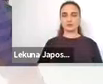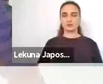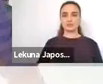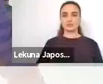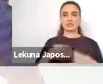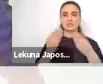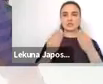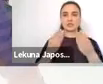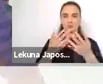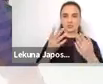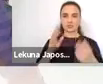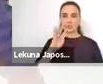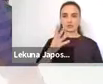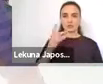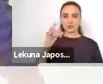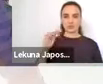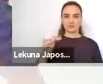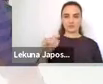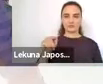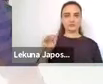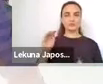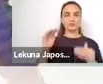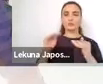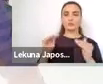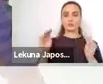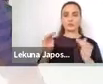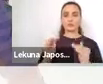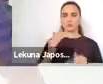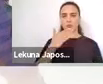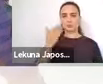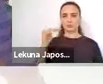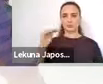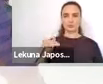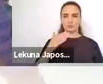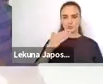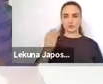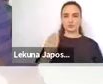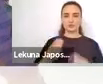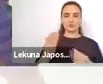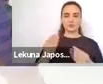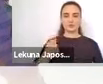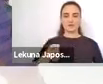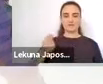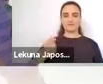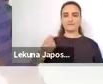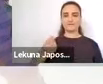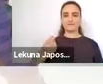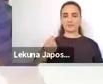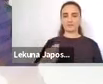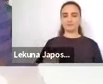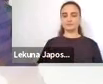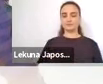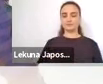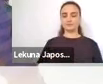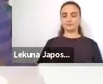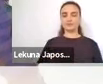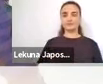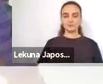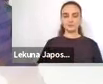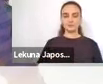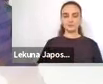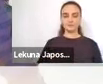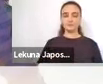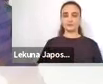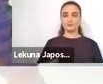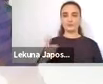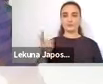ესეთი 4 წლის, არც თუ ისე პატარა, ეს სათამაშო ქვაბი რომ დადგა ჯამი, ასე ვთქვათ,